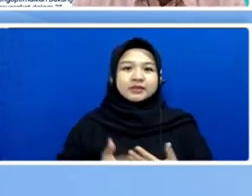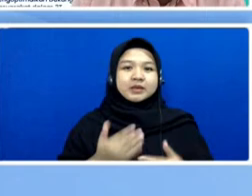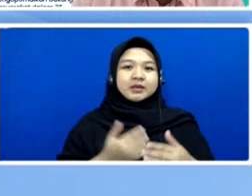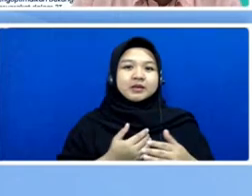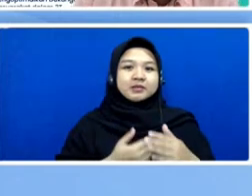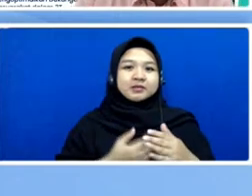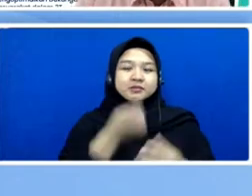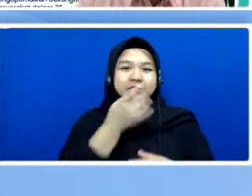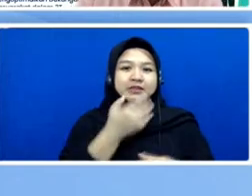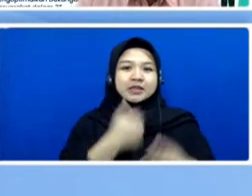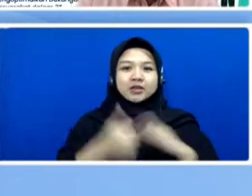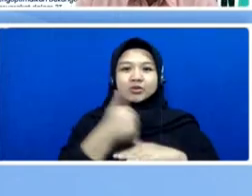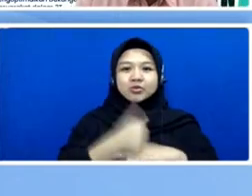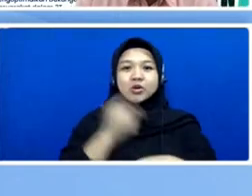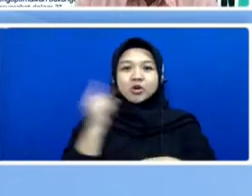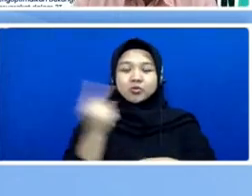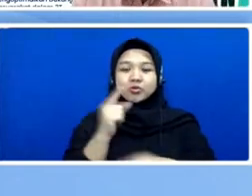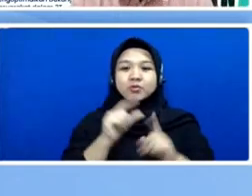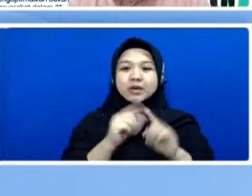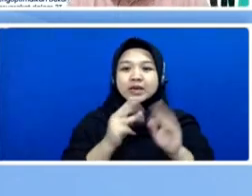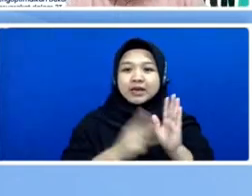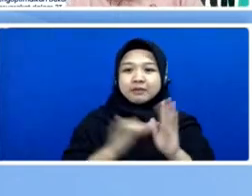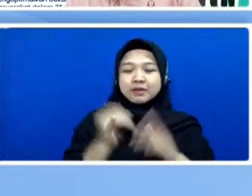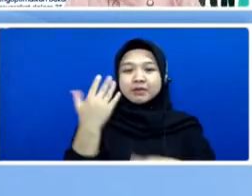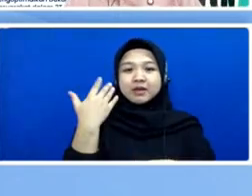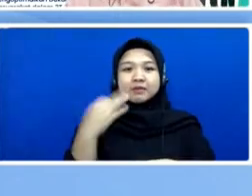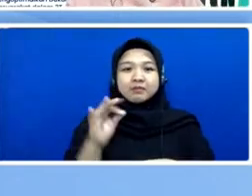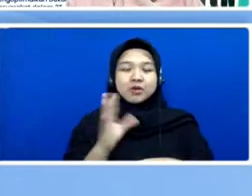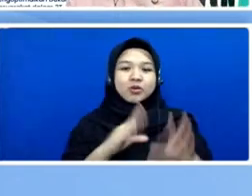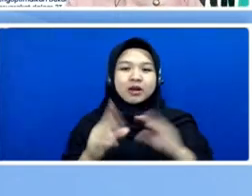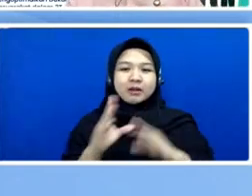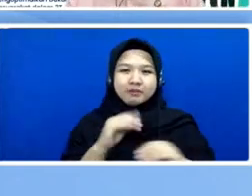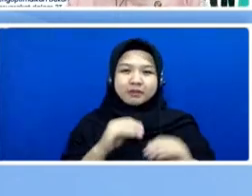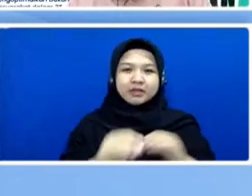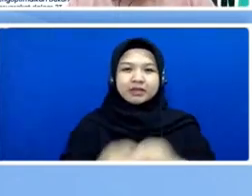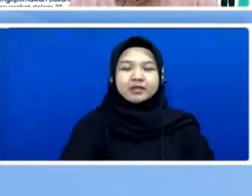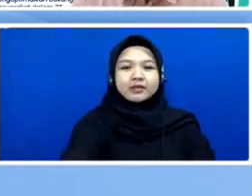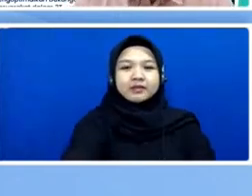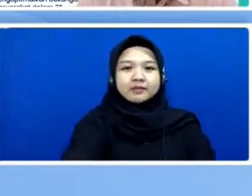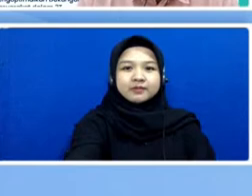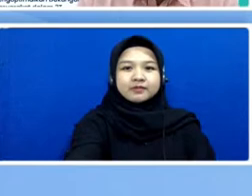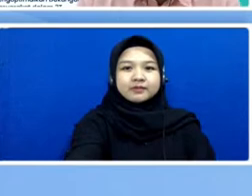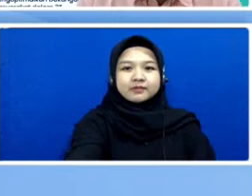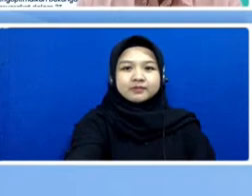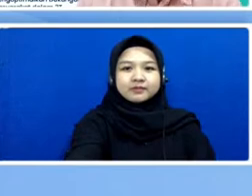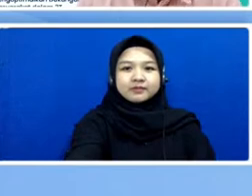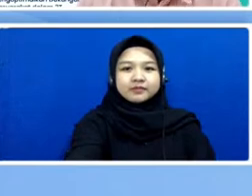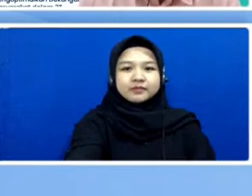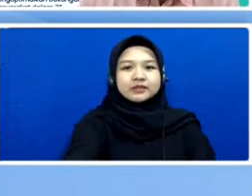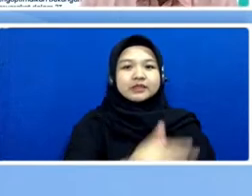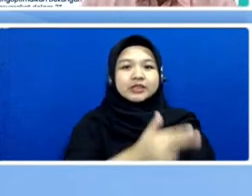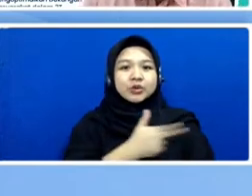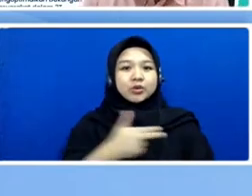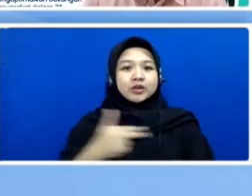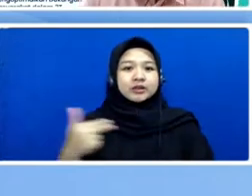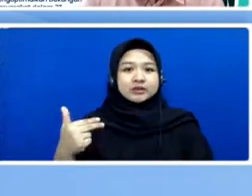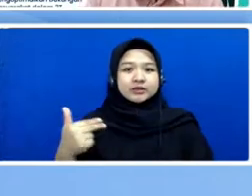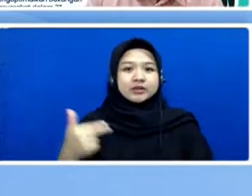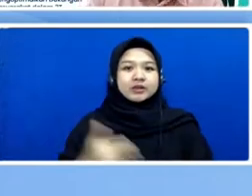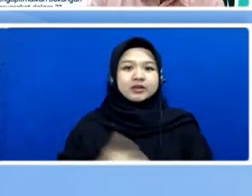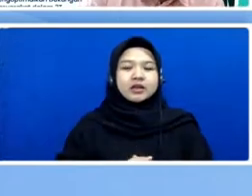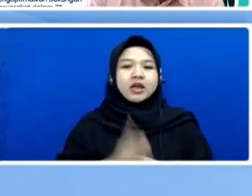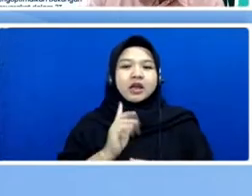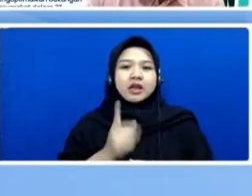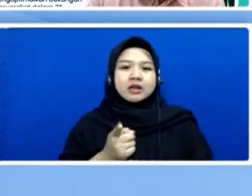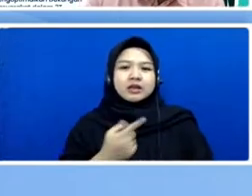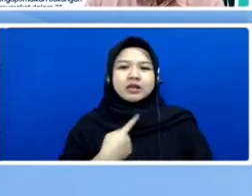yang saya sampaikan. Benar, kami kemarin baru rapat koordinasi dengan Ketua PMI Wilayah ya, se-Indonesia. Jadi ada satu penggalan yang menurut saya